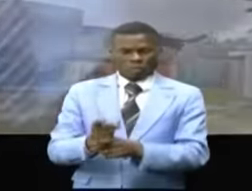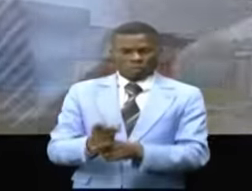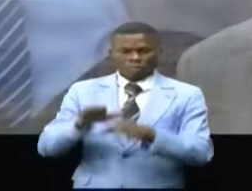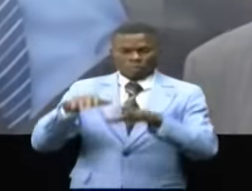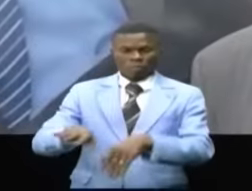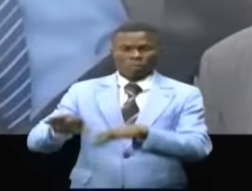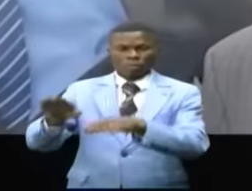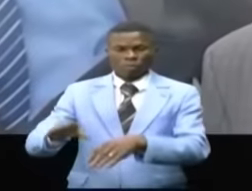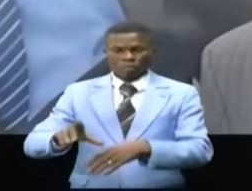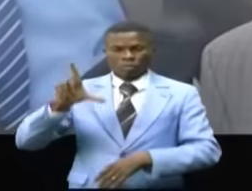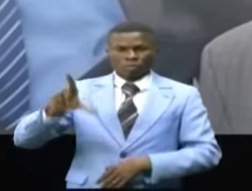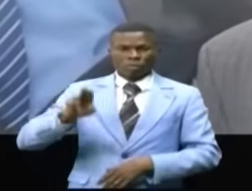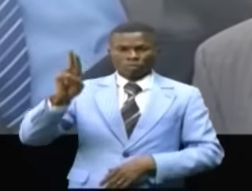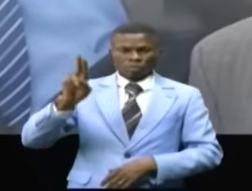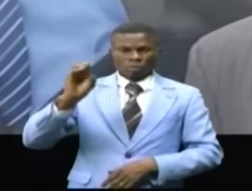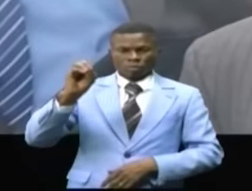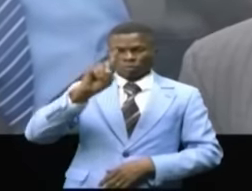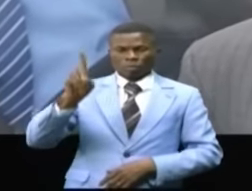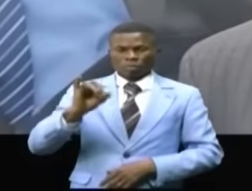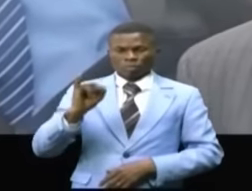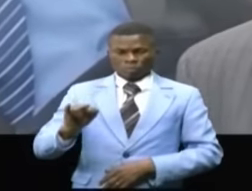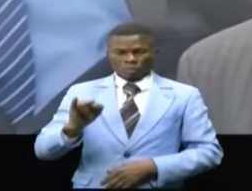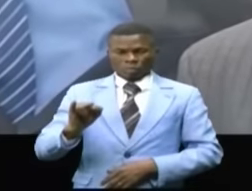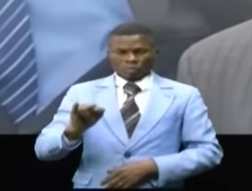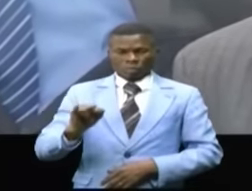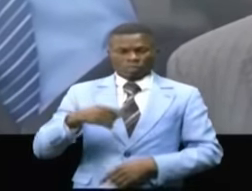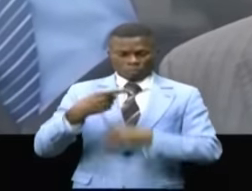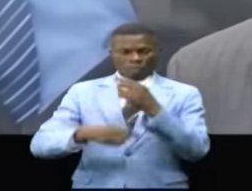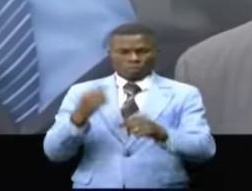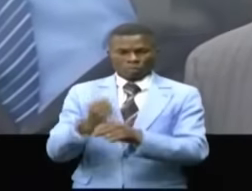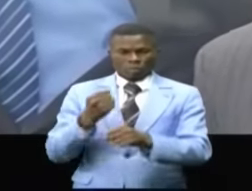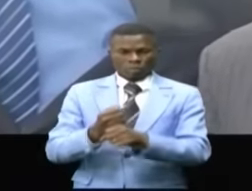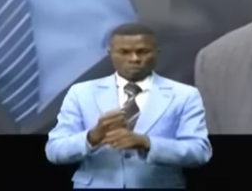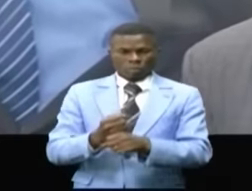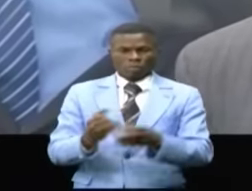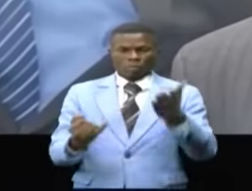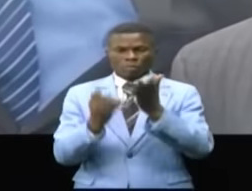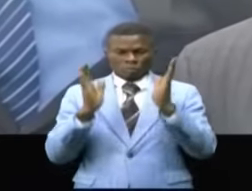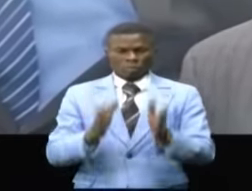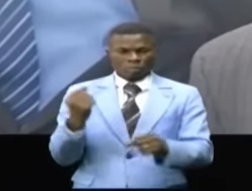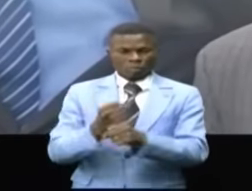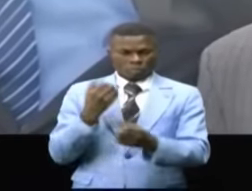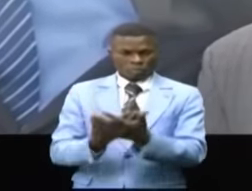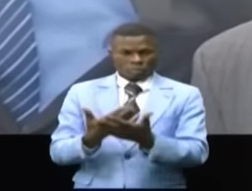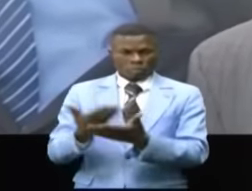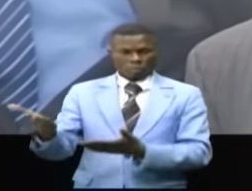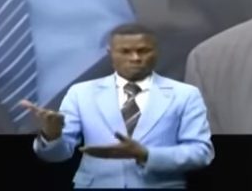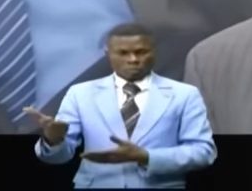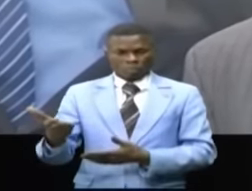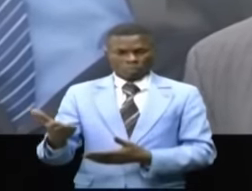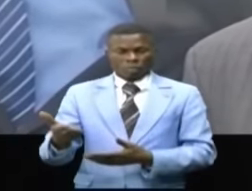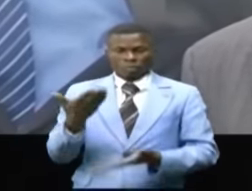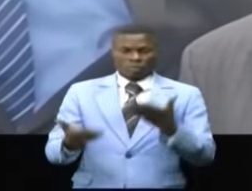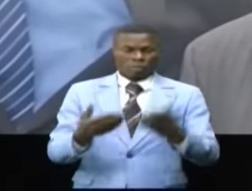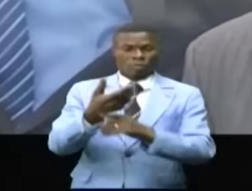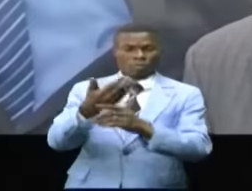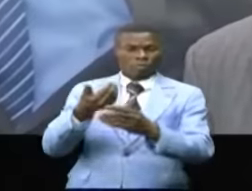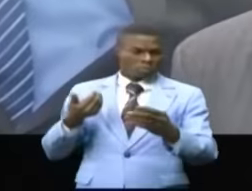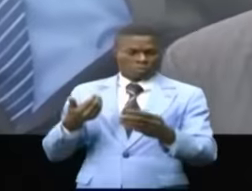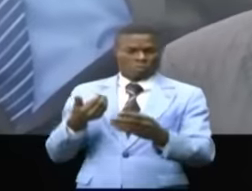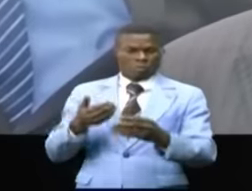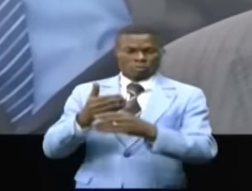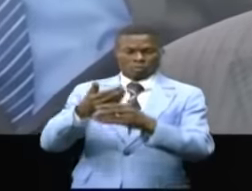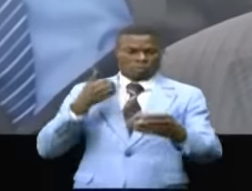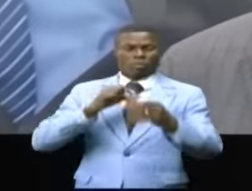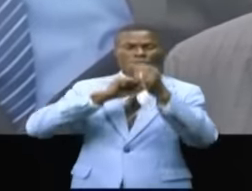rivière Luozi. Et ça sera opérationnel parce que nos ingénieurs vont aller travailler rapidement. D'arrache-pied, je crois qu'avant